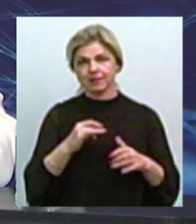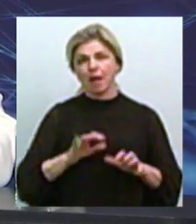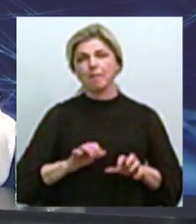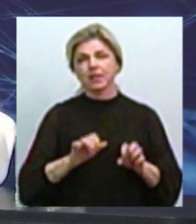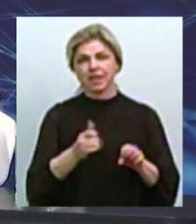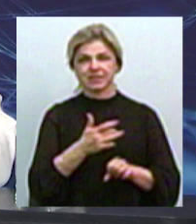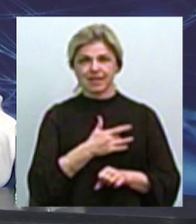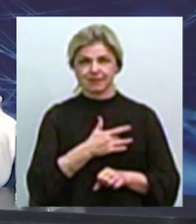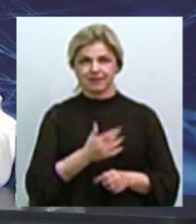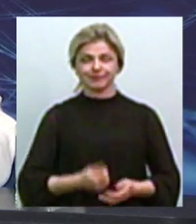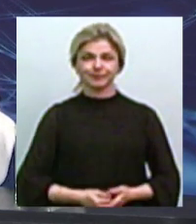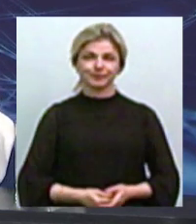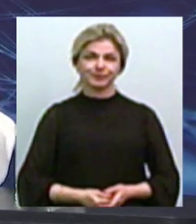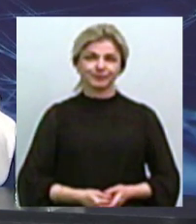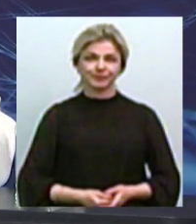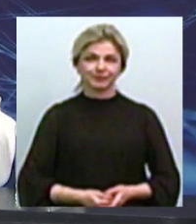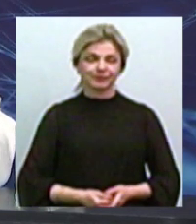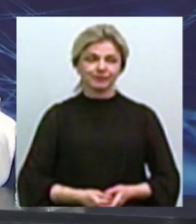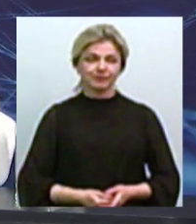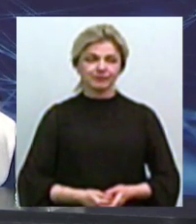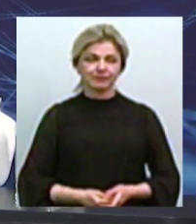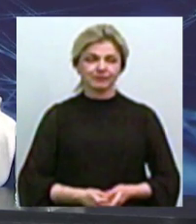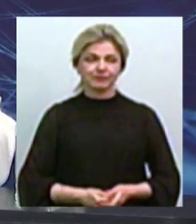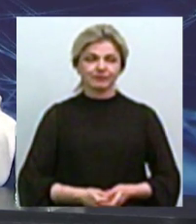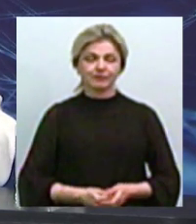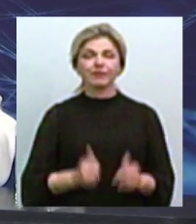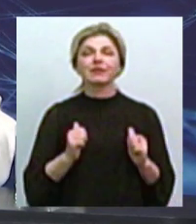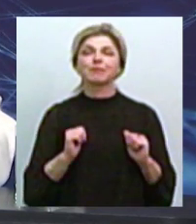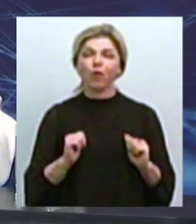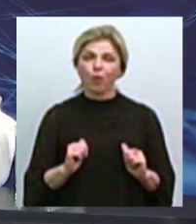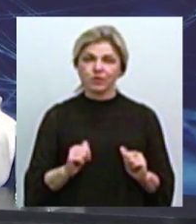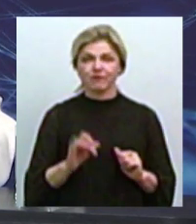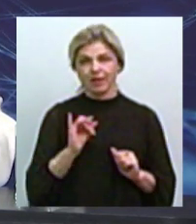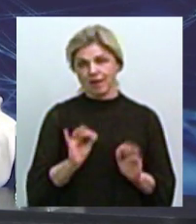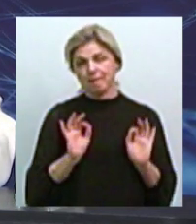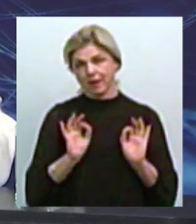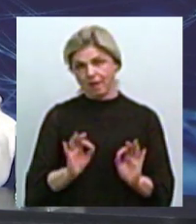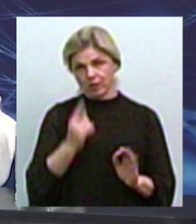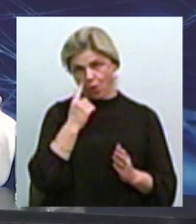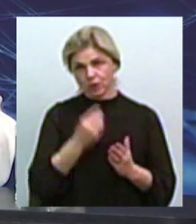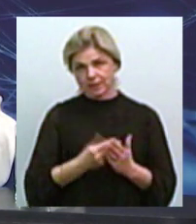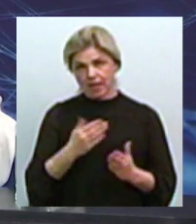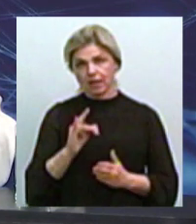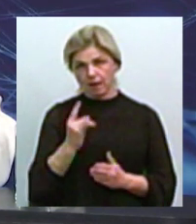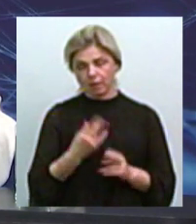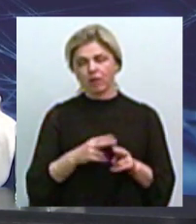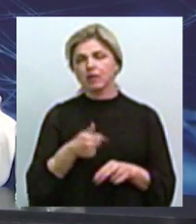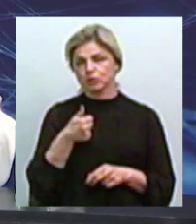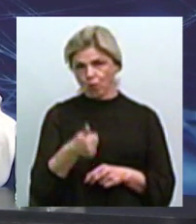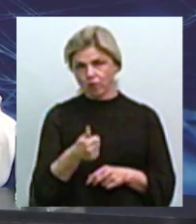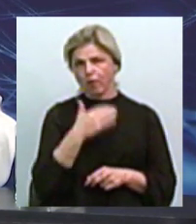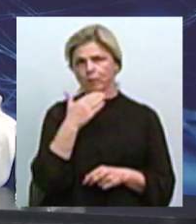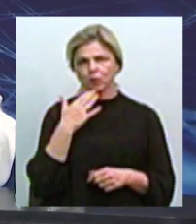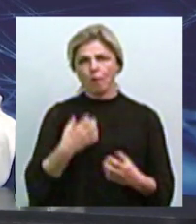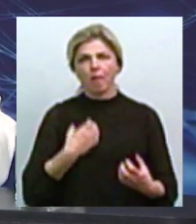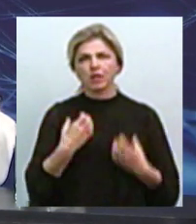сердца. Вот так вот это было на личном примере. То есть как минимум спокойствие или адекватная оценка ребенка, это уже здорово, потому что многие